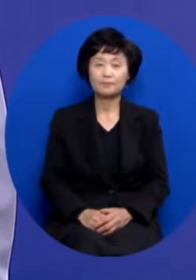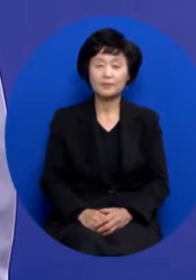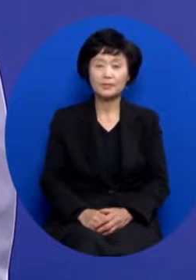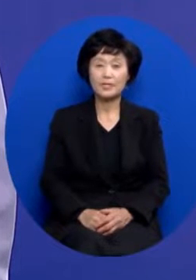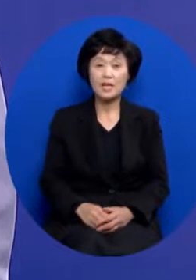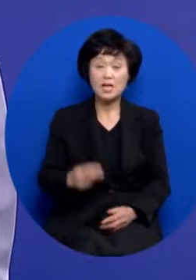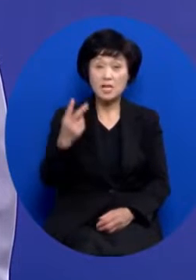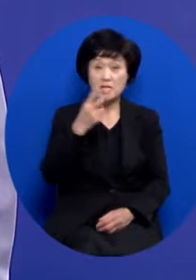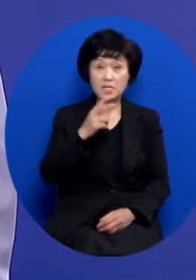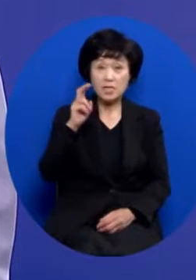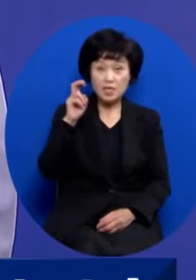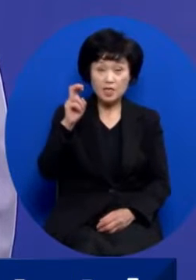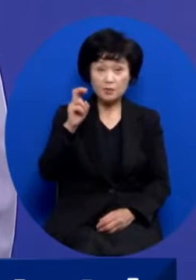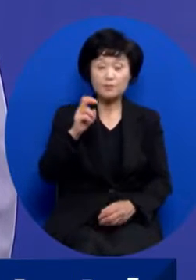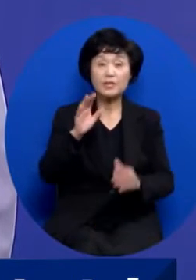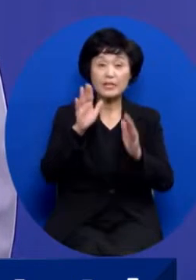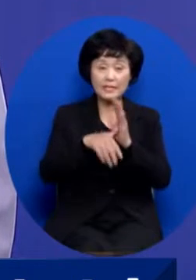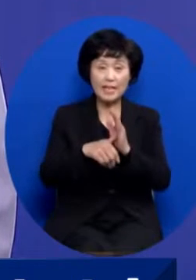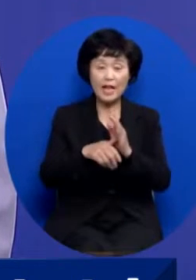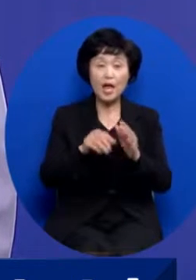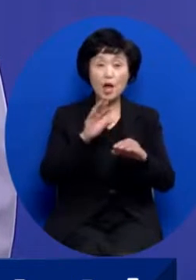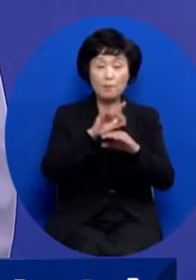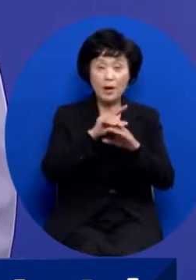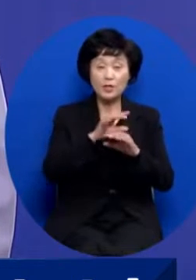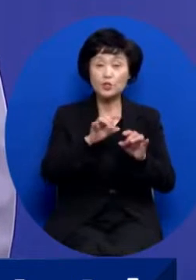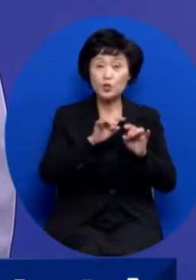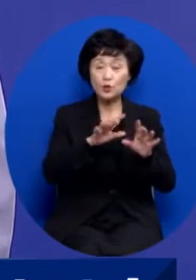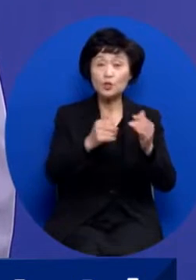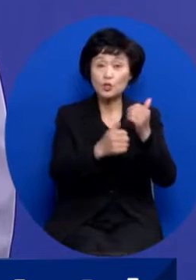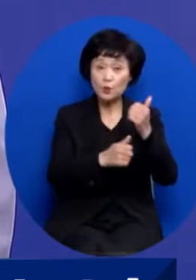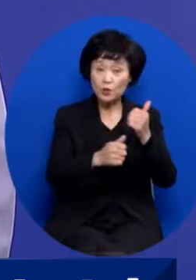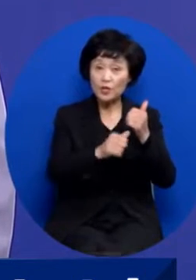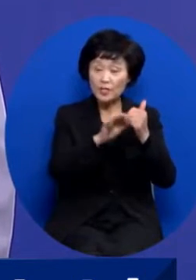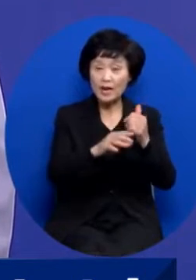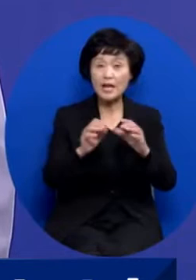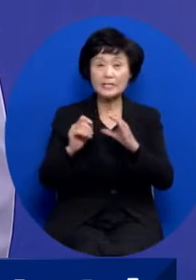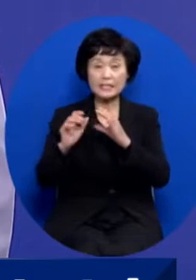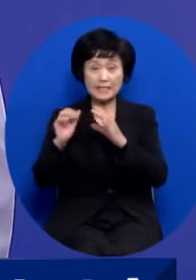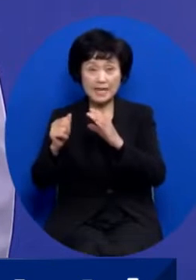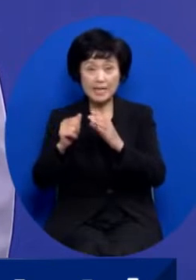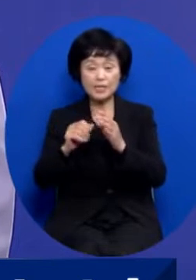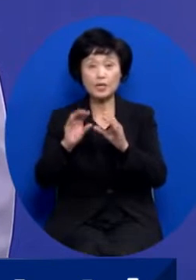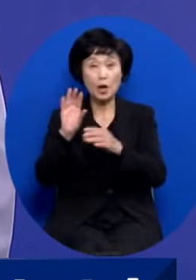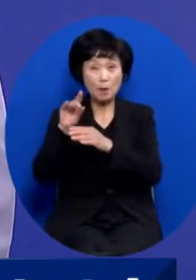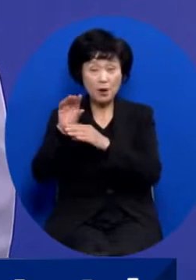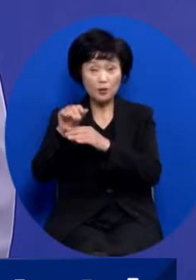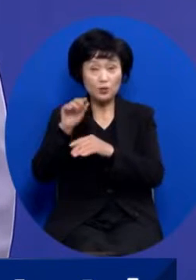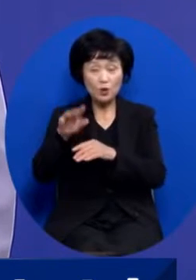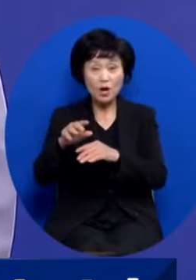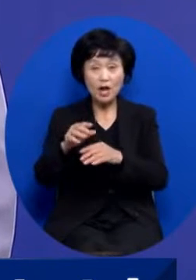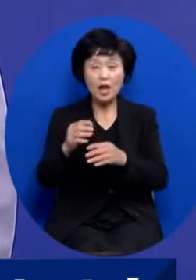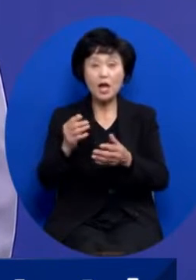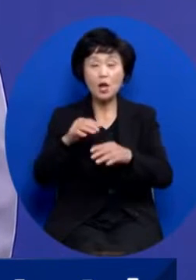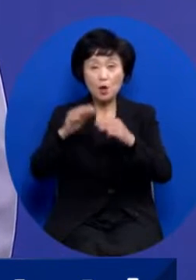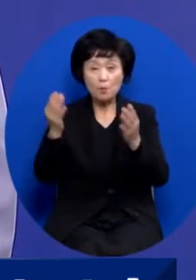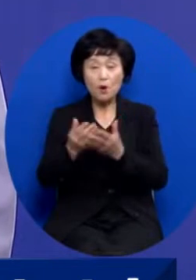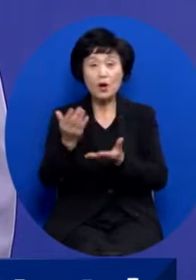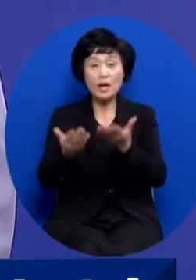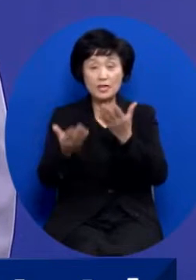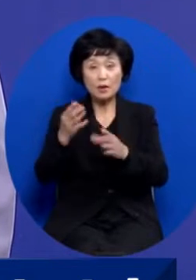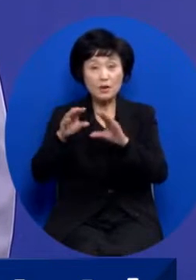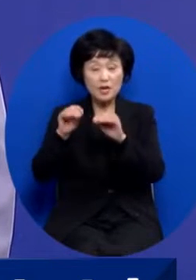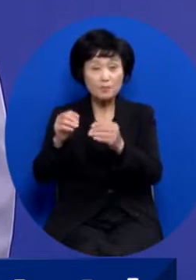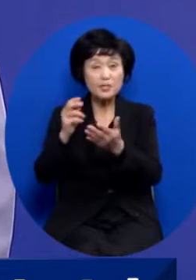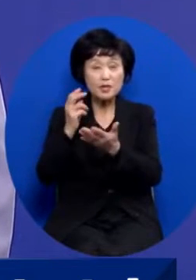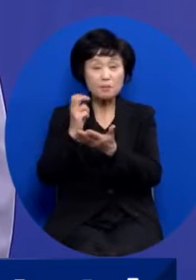지난 2020년에 방송통신심의위원회가 CTS가 방영한 포괄적 차별금지법 통과 반드시 막아야 한다는